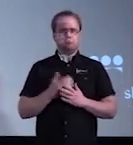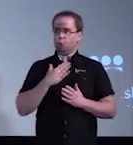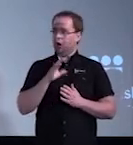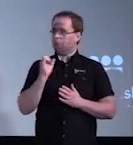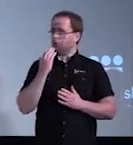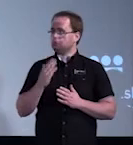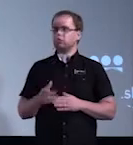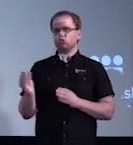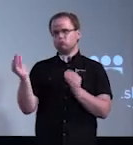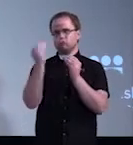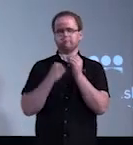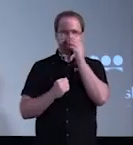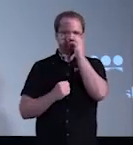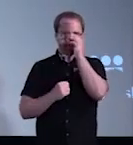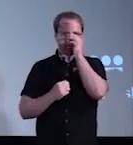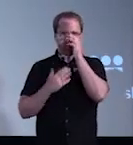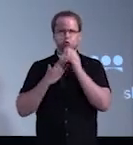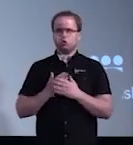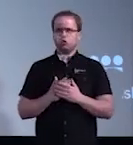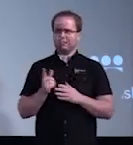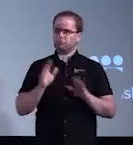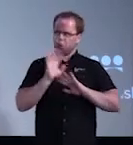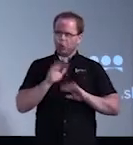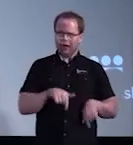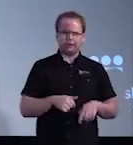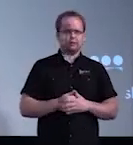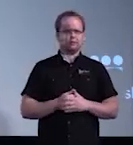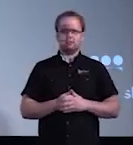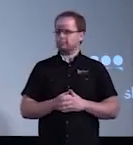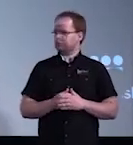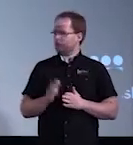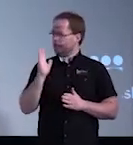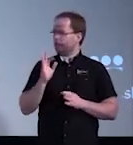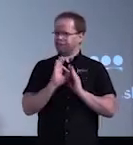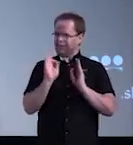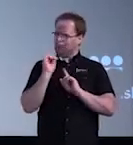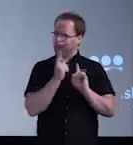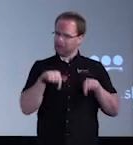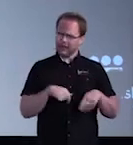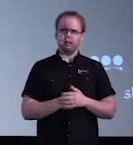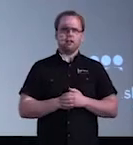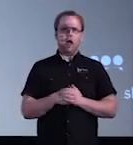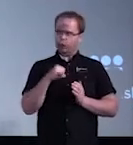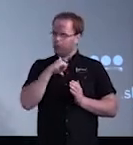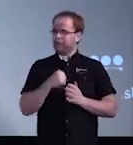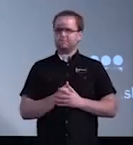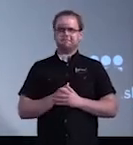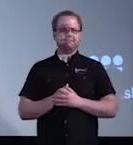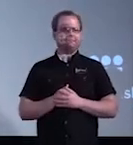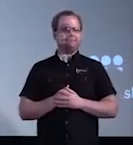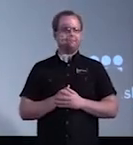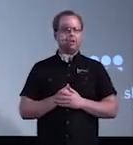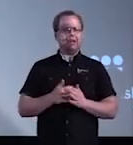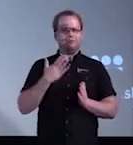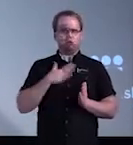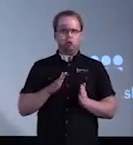bra? Skönt att få vara inne i skuggan. Hej, vad kul, vilka fina människor det är här. Roligt, vad